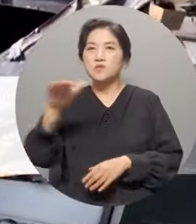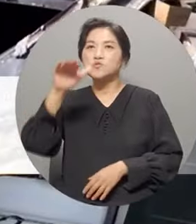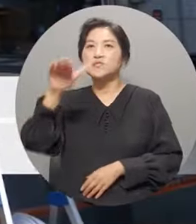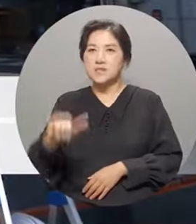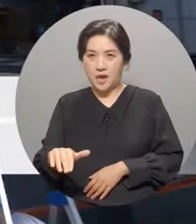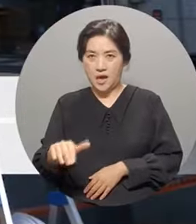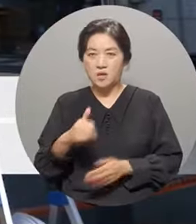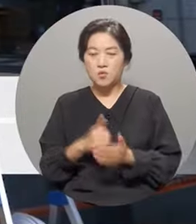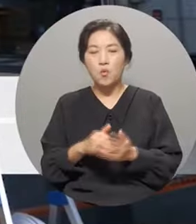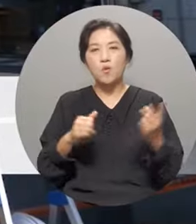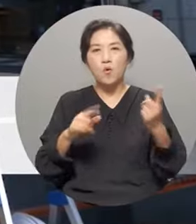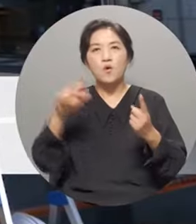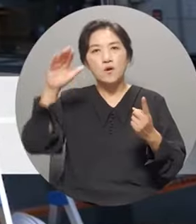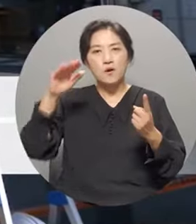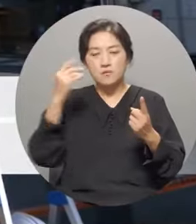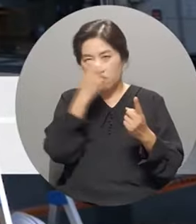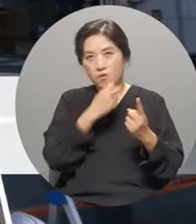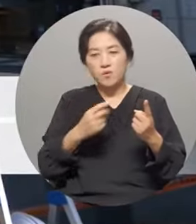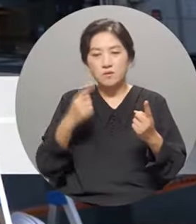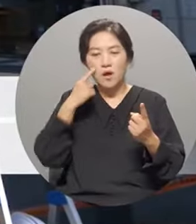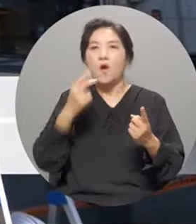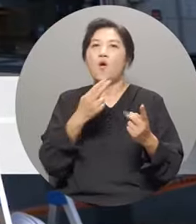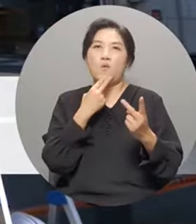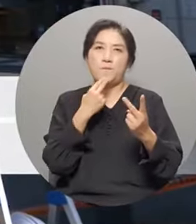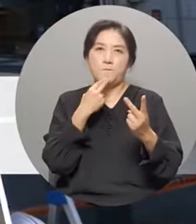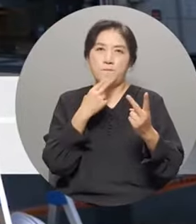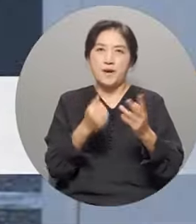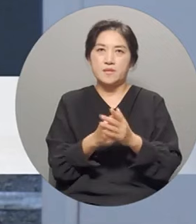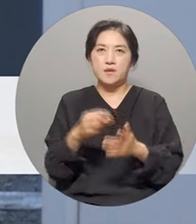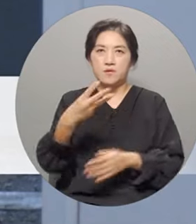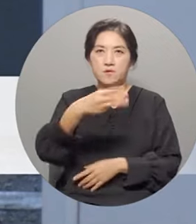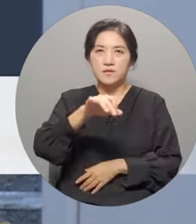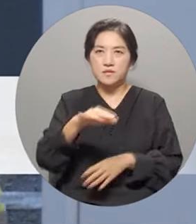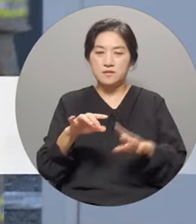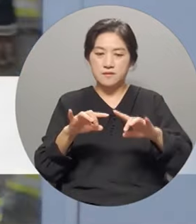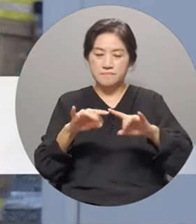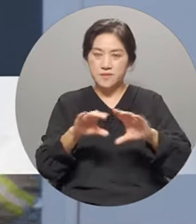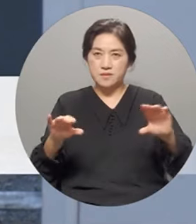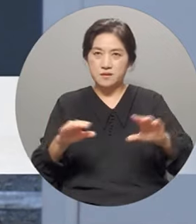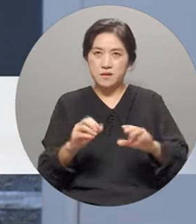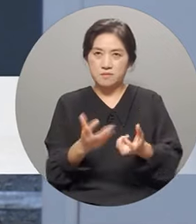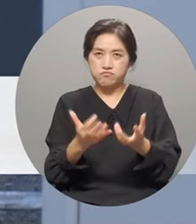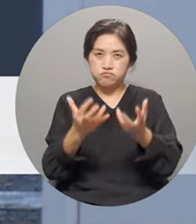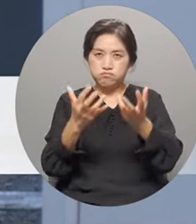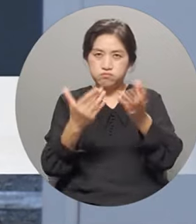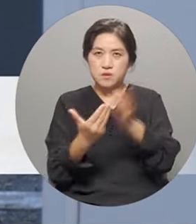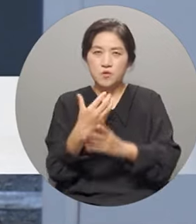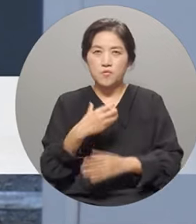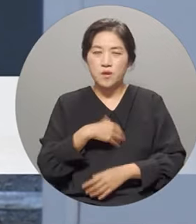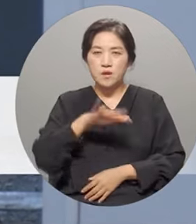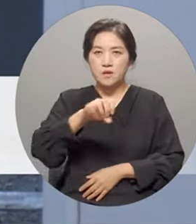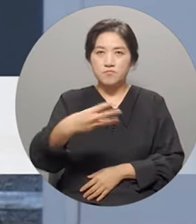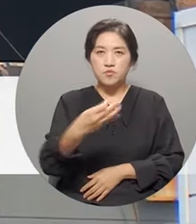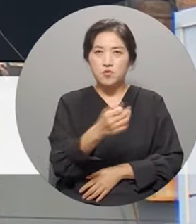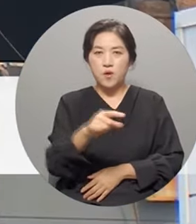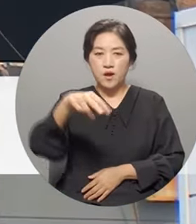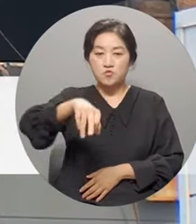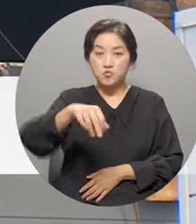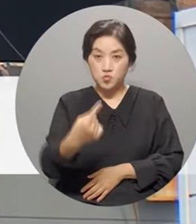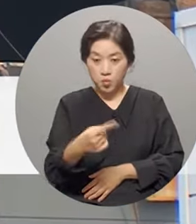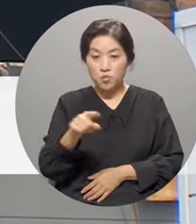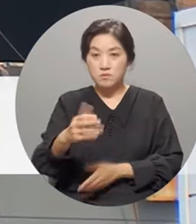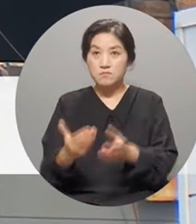검출되지 않았다고 전했습니다 또 리튬 배터리 연소 과정에서 발생할 우려가 있는 불화 수소도 실제